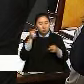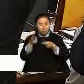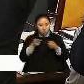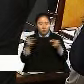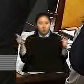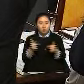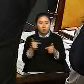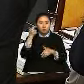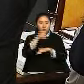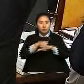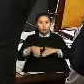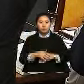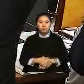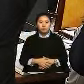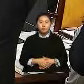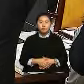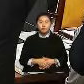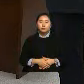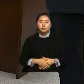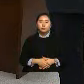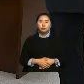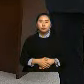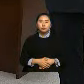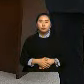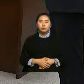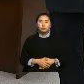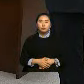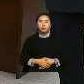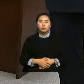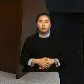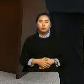이견을 좁힌다는 계획입니다. 딜라이브 서울 경기 케이블TV 신승훈입니다.